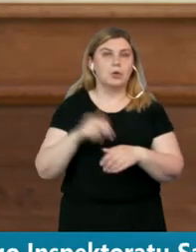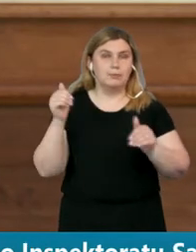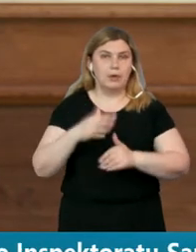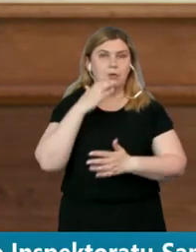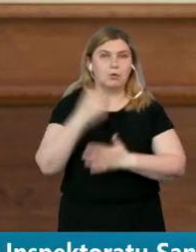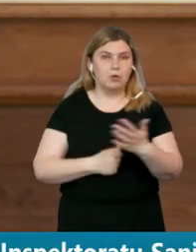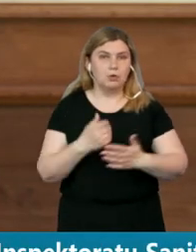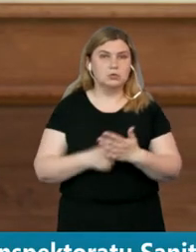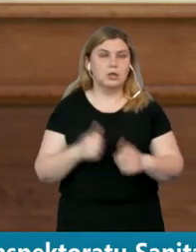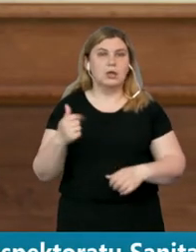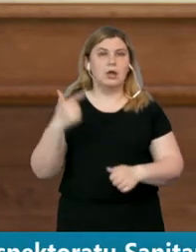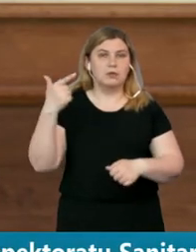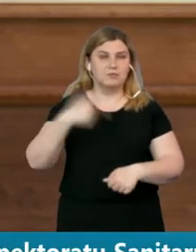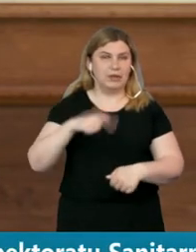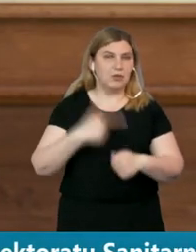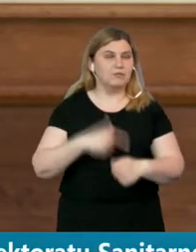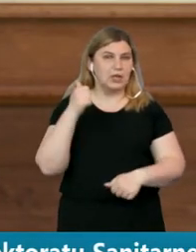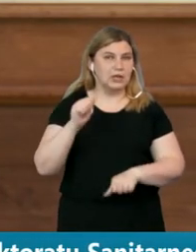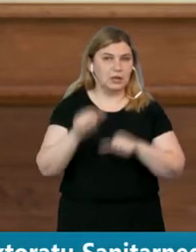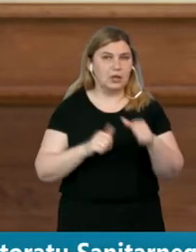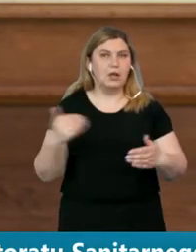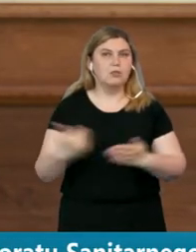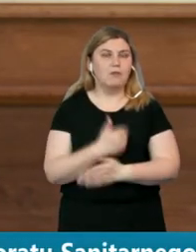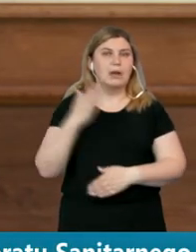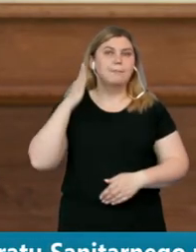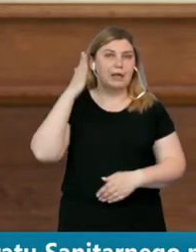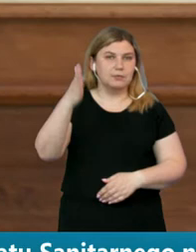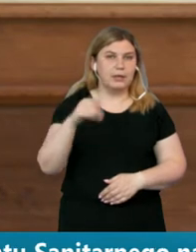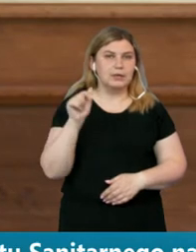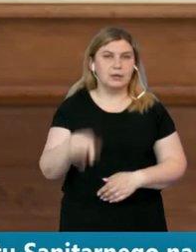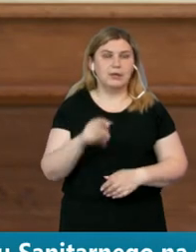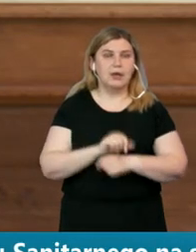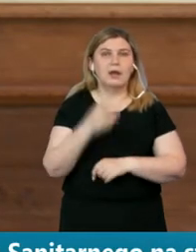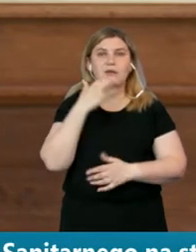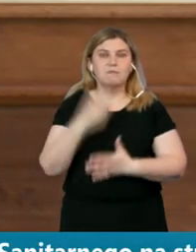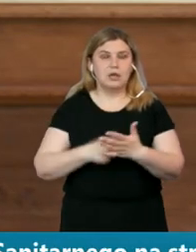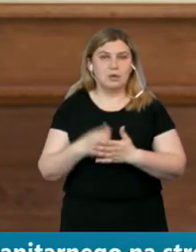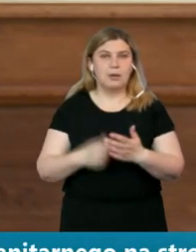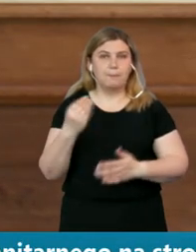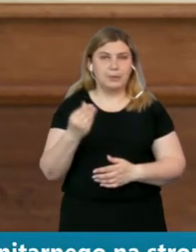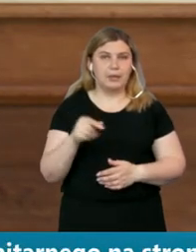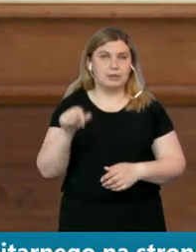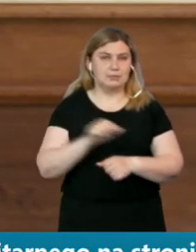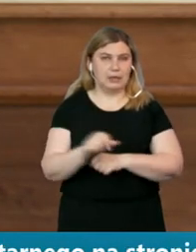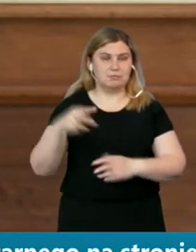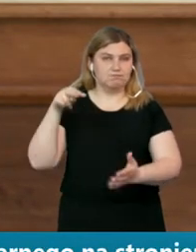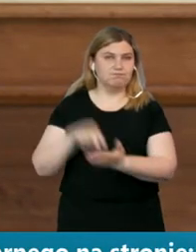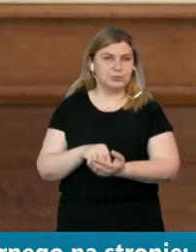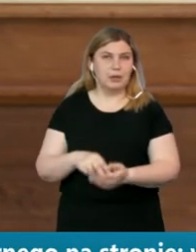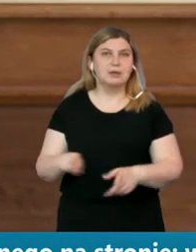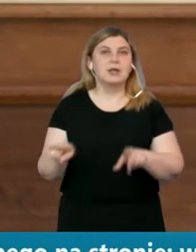rok 2021, który jest okresem nowej perspektywy, właściwie z punktu widzenia wykorzystania środków unijnych jest martwy. Tak też będzie